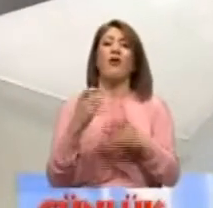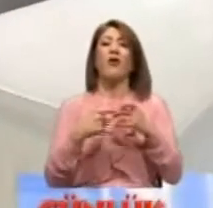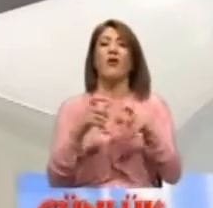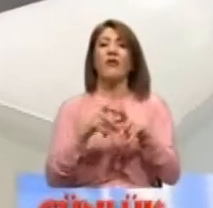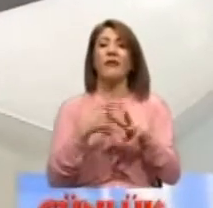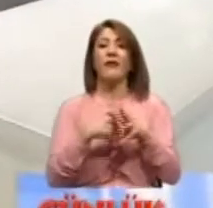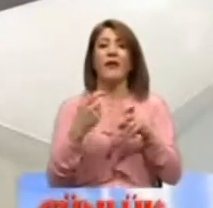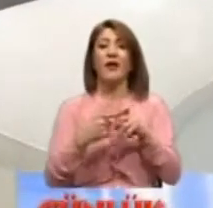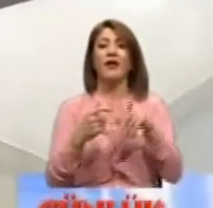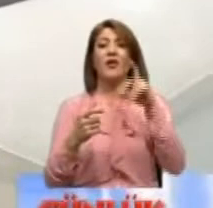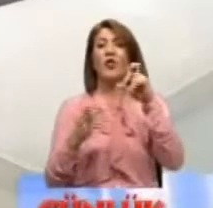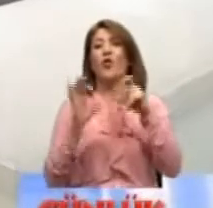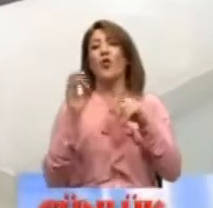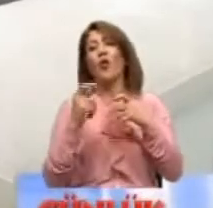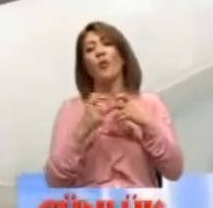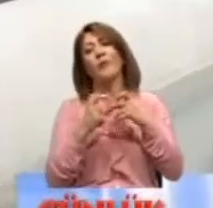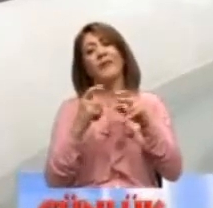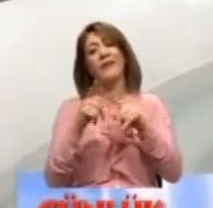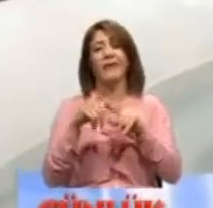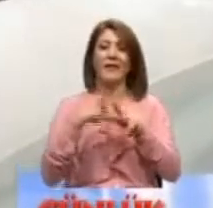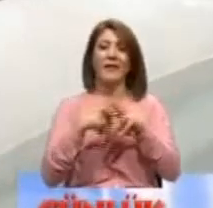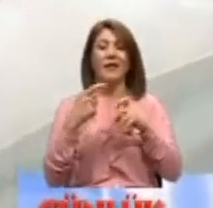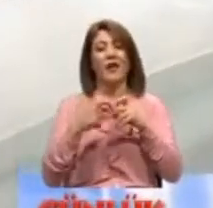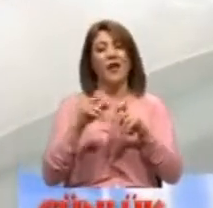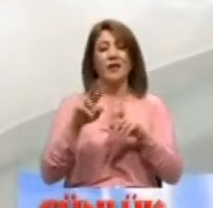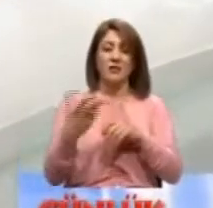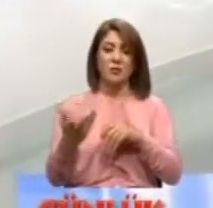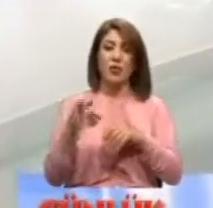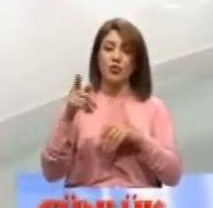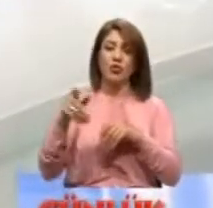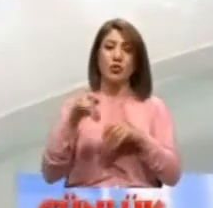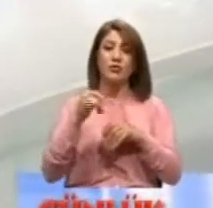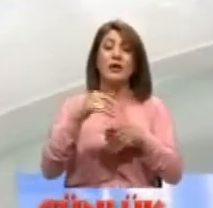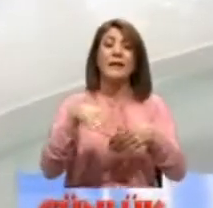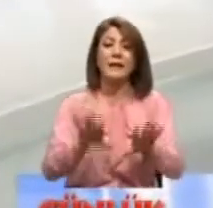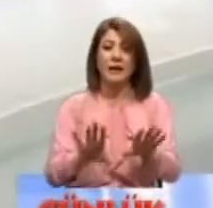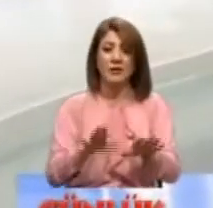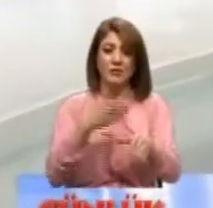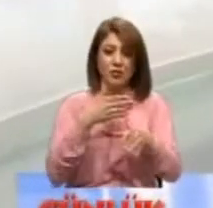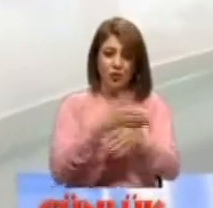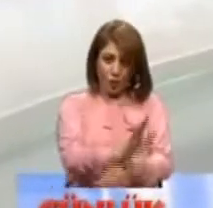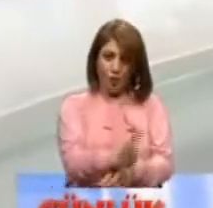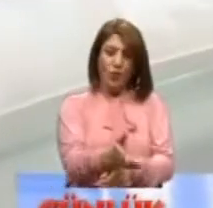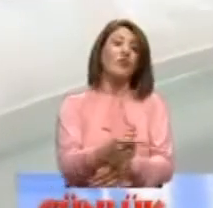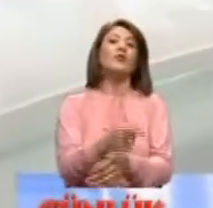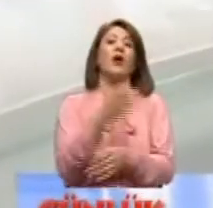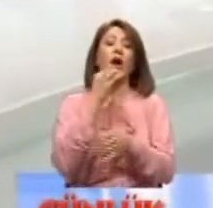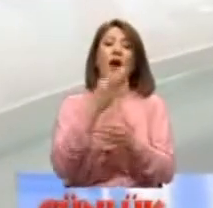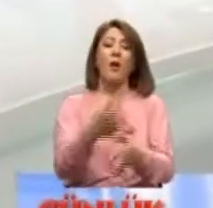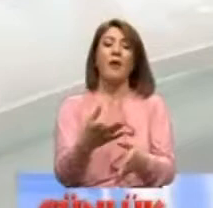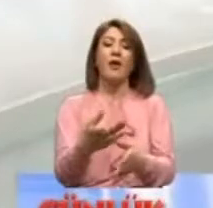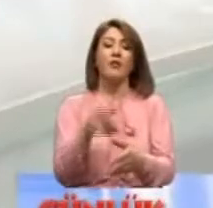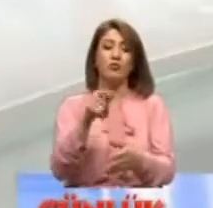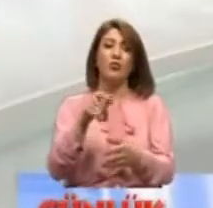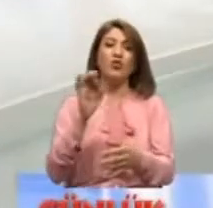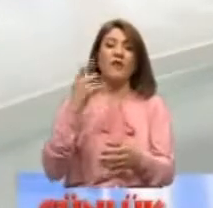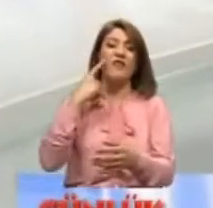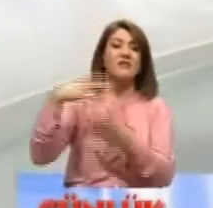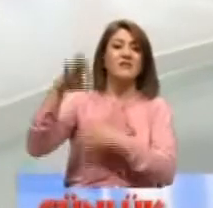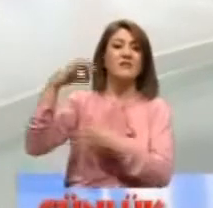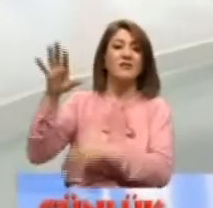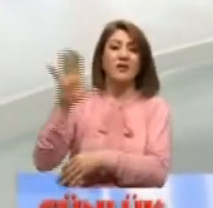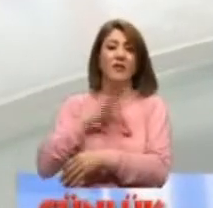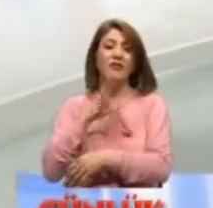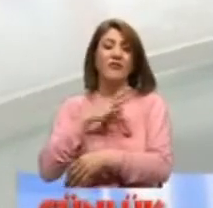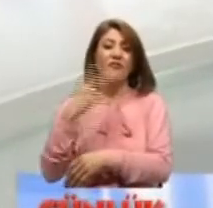Orville Copter. Akın ne düşünüyorsun bu konuda? Vallahi yani... Ama gerçekmiş ya, espri değil yani. Gerçek olmayanlar da var ama böyle insanlar var yani, gerçek